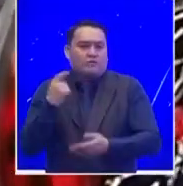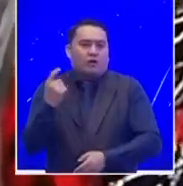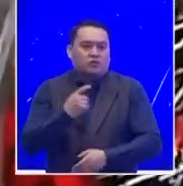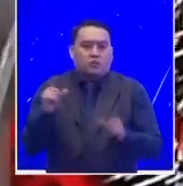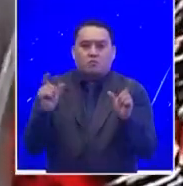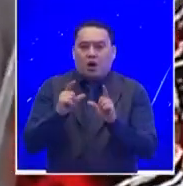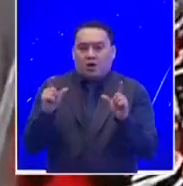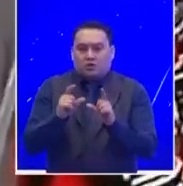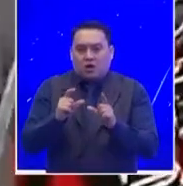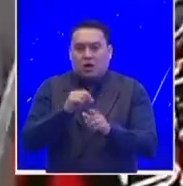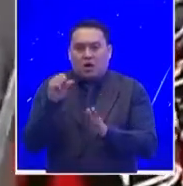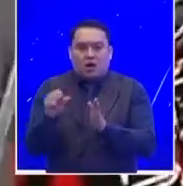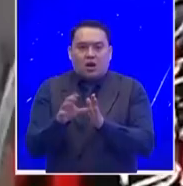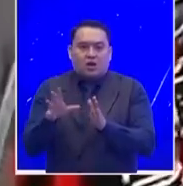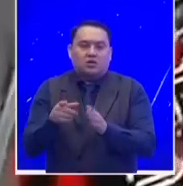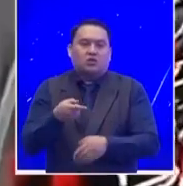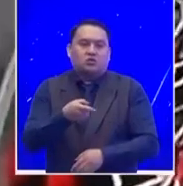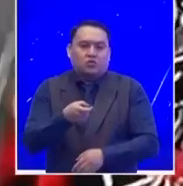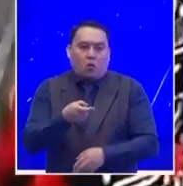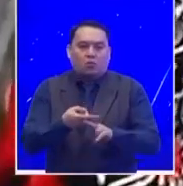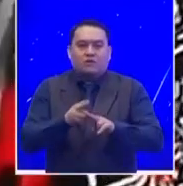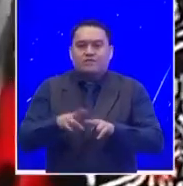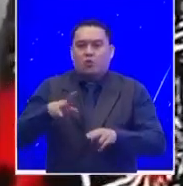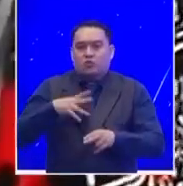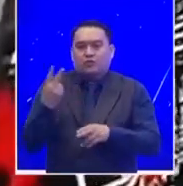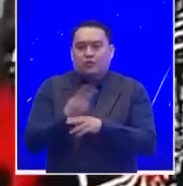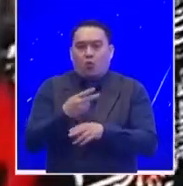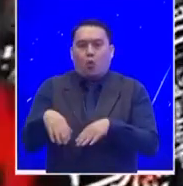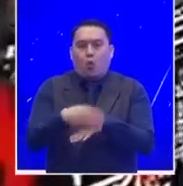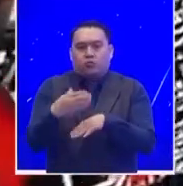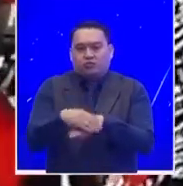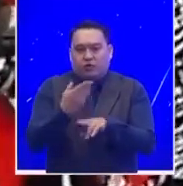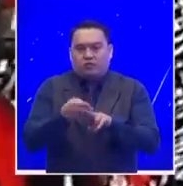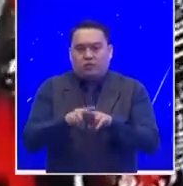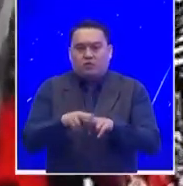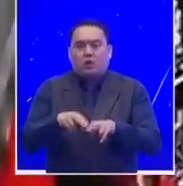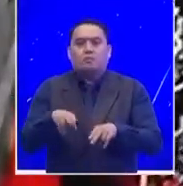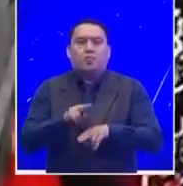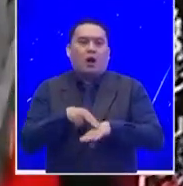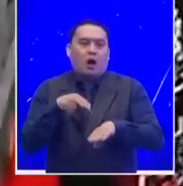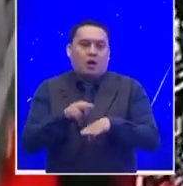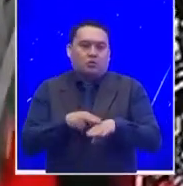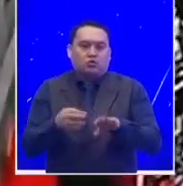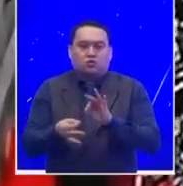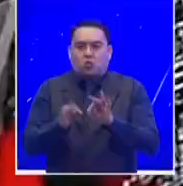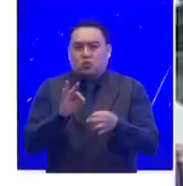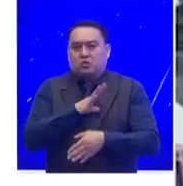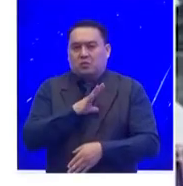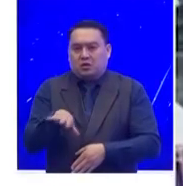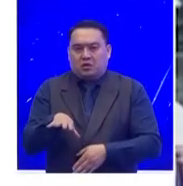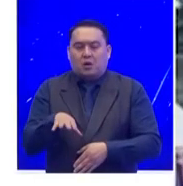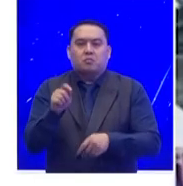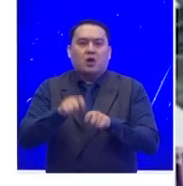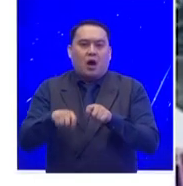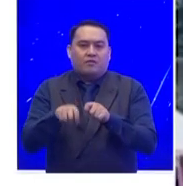владельцев магазинов о кражах электродрелей и двух пар обуви. Найти преступника доблестным блюстителем порядка труда не составило.